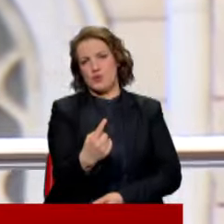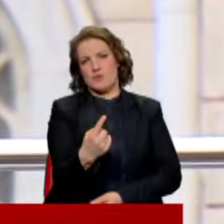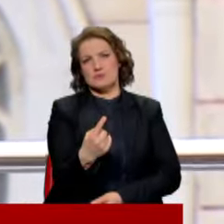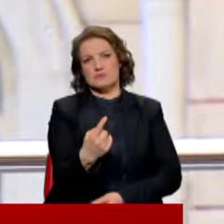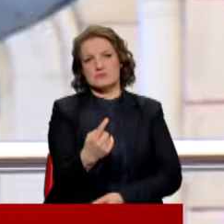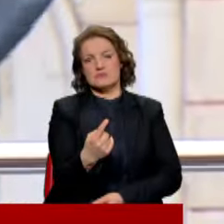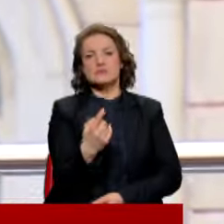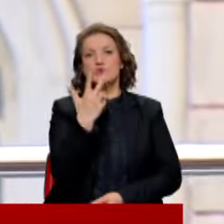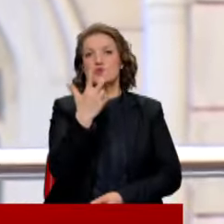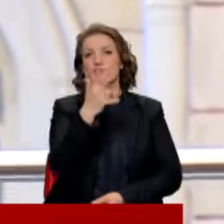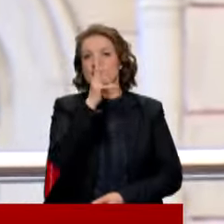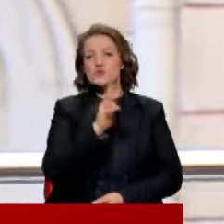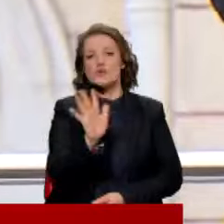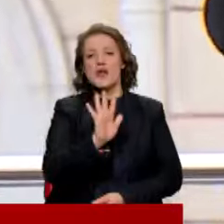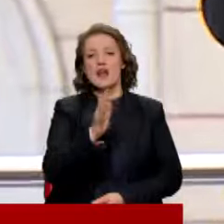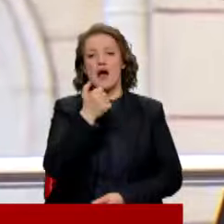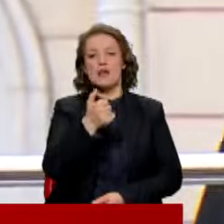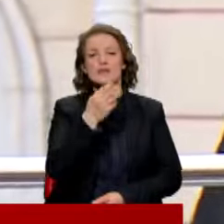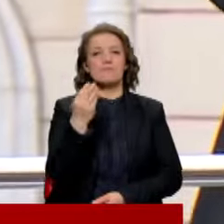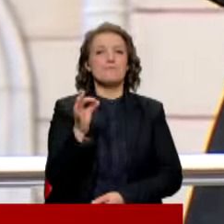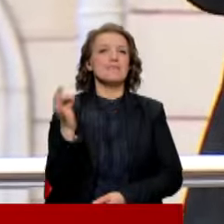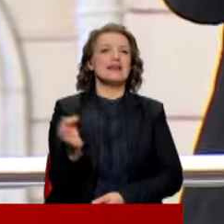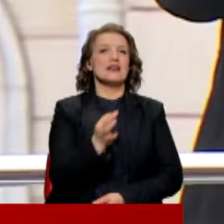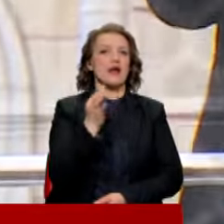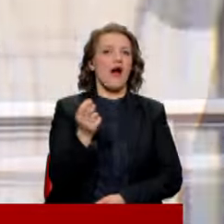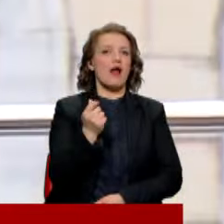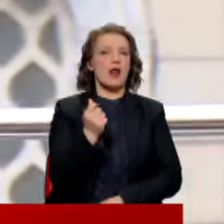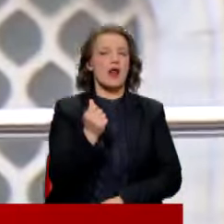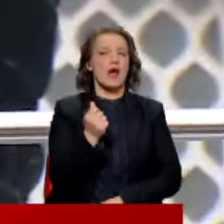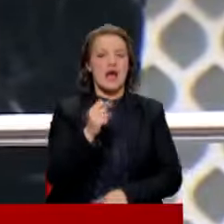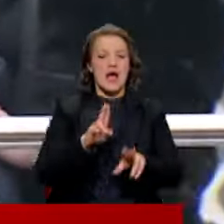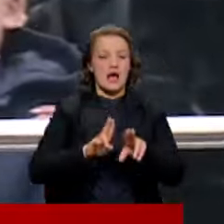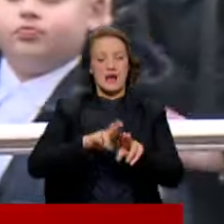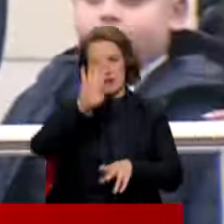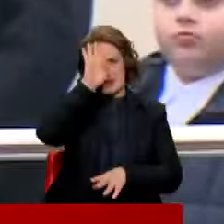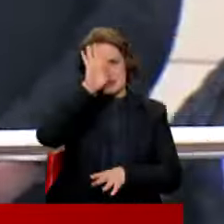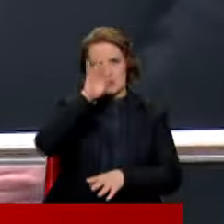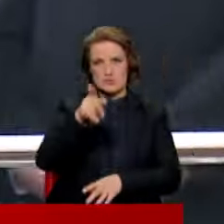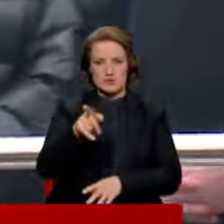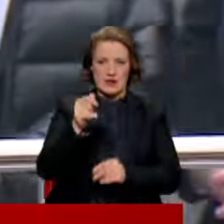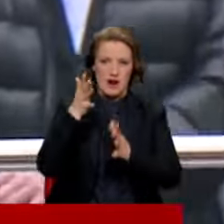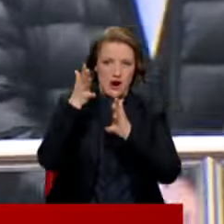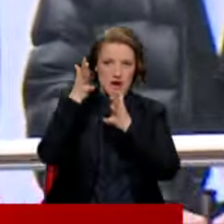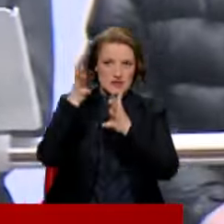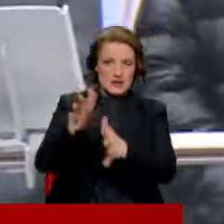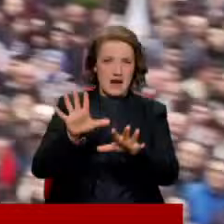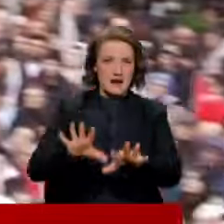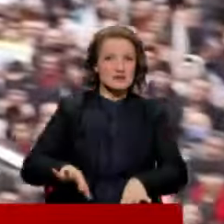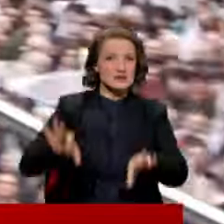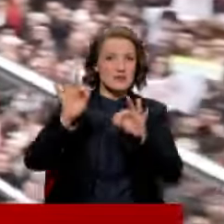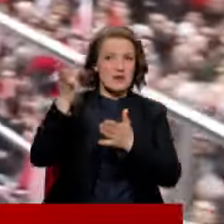görürken 356 milyar lirayı Kanal İstanbul baş belasına